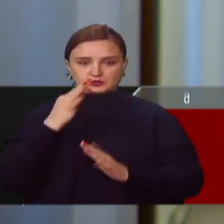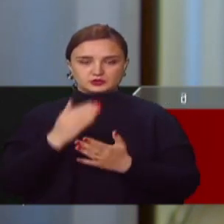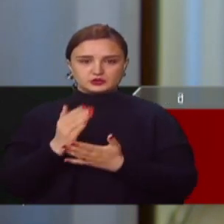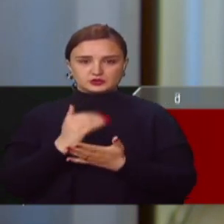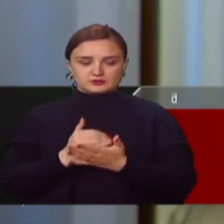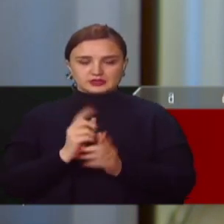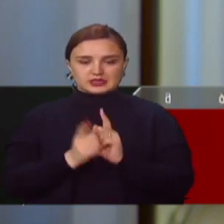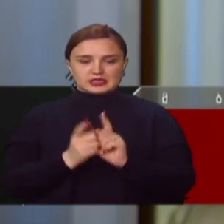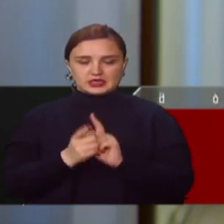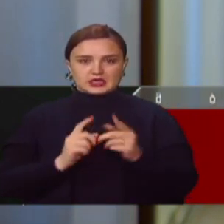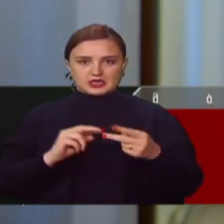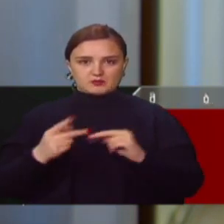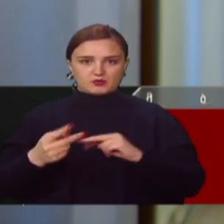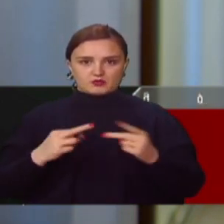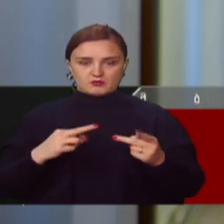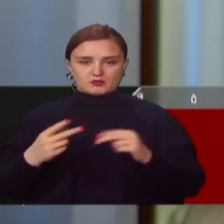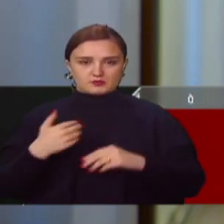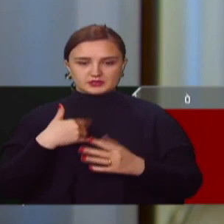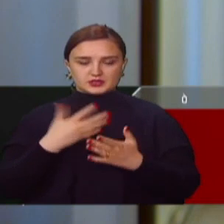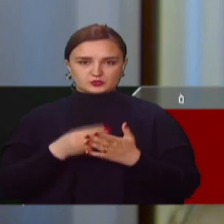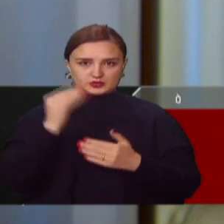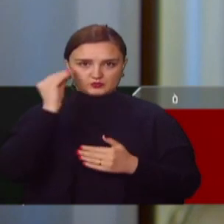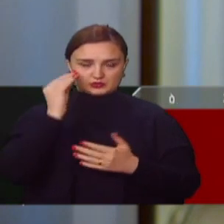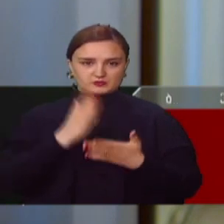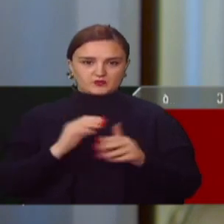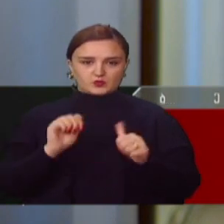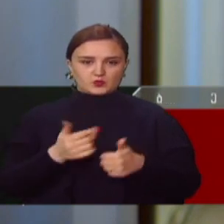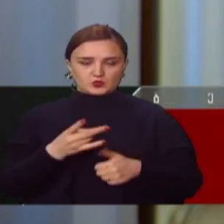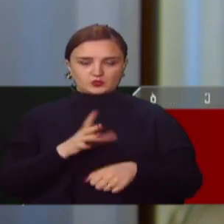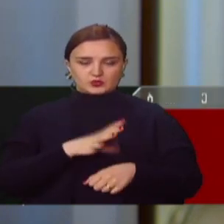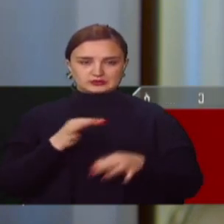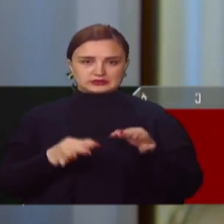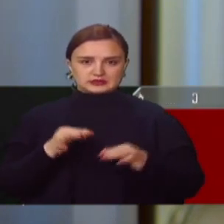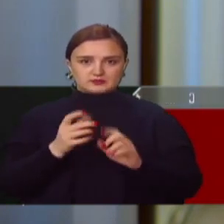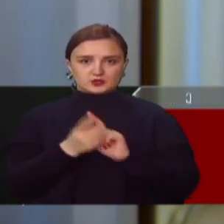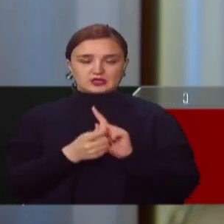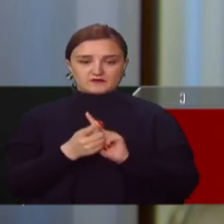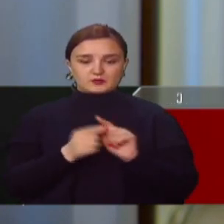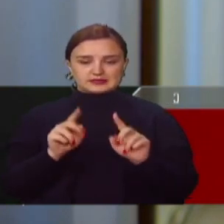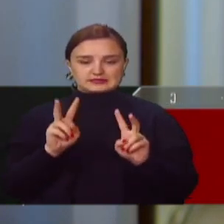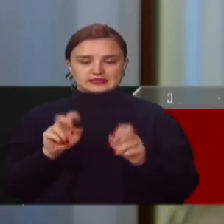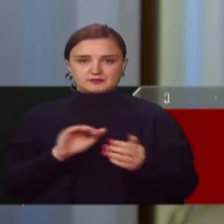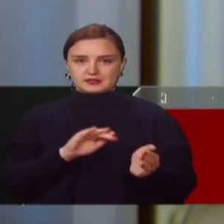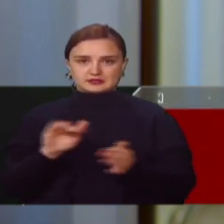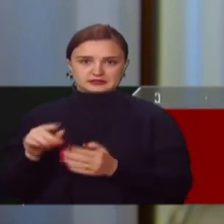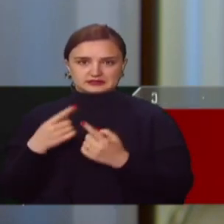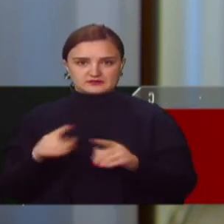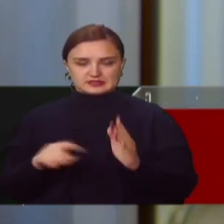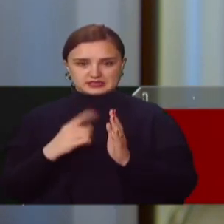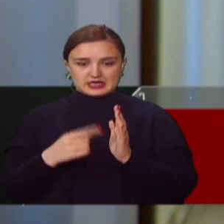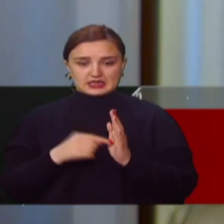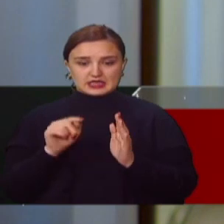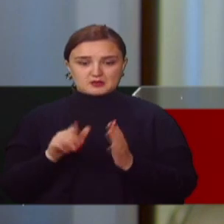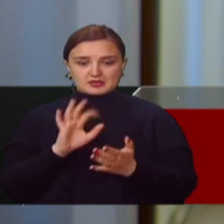უკვე თქვათ რეფორმაზე ვიზრუნოთ და მე ამაზე ჩემი წარმოდგენა მაქვს, როგორი უნდა იყოს თქვათ სასამართლო რეფორმა, მაგრამ ეხლა ეს სხვა საკითხია. აი ამაზე